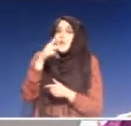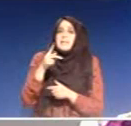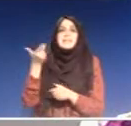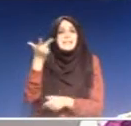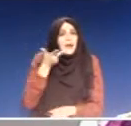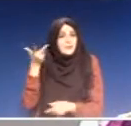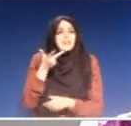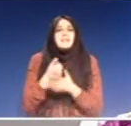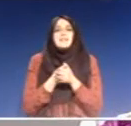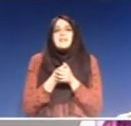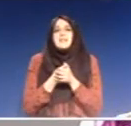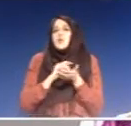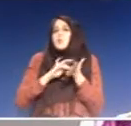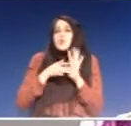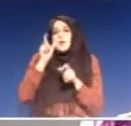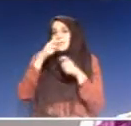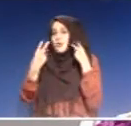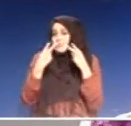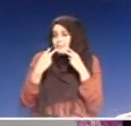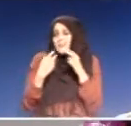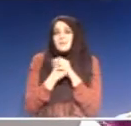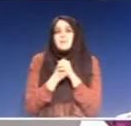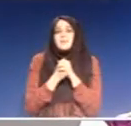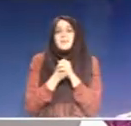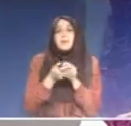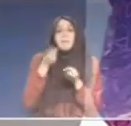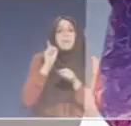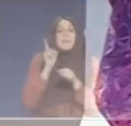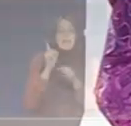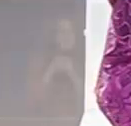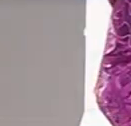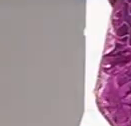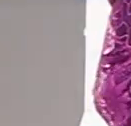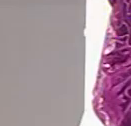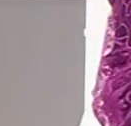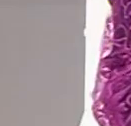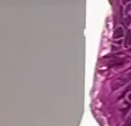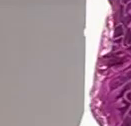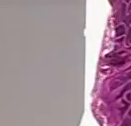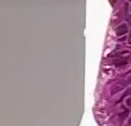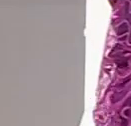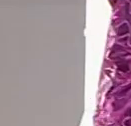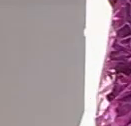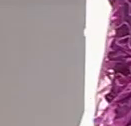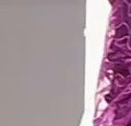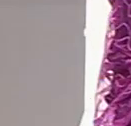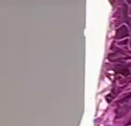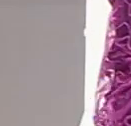المجتمع من خلال هذه الحصة. قبل العودة دكتور سعيد إلى رشيد من تيزوزو